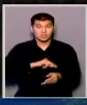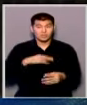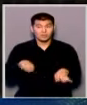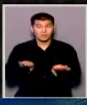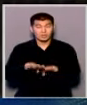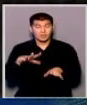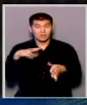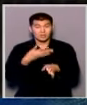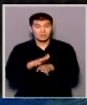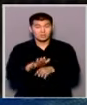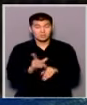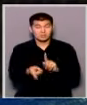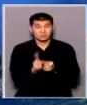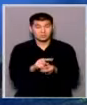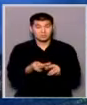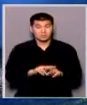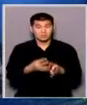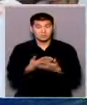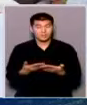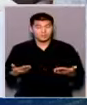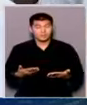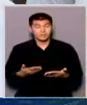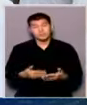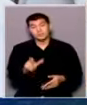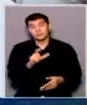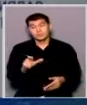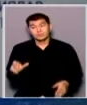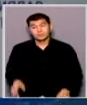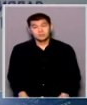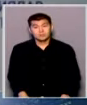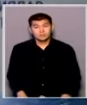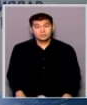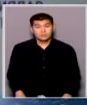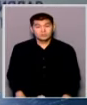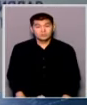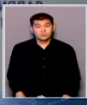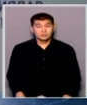того, были внесены некоторые изменения и для определения статуса посетителей.